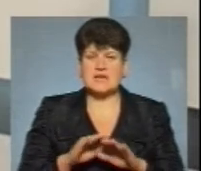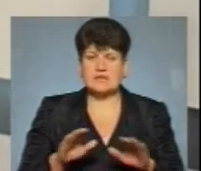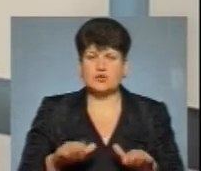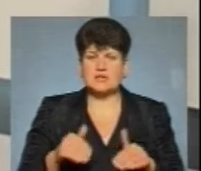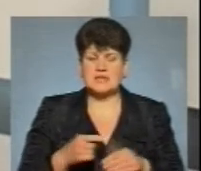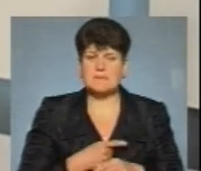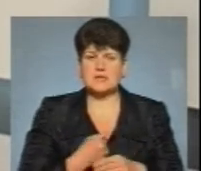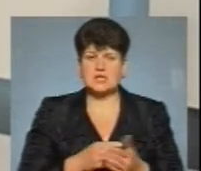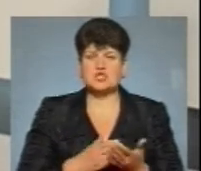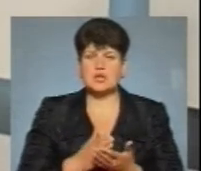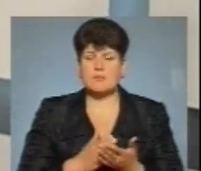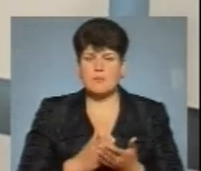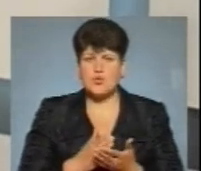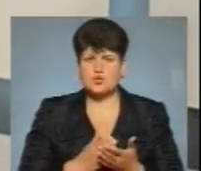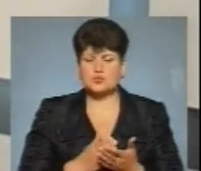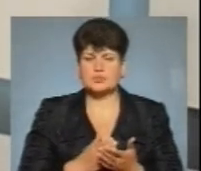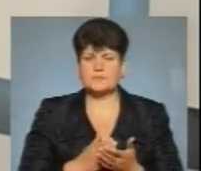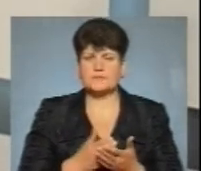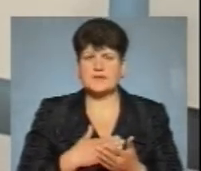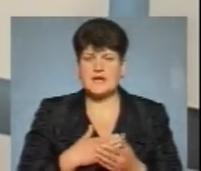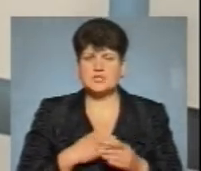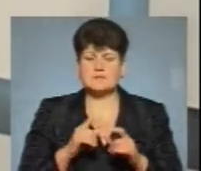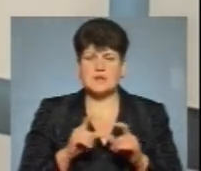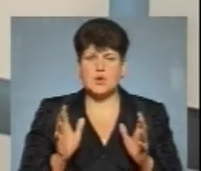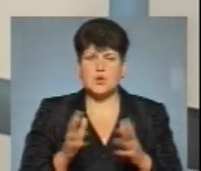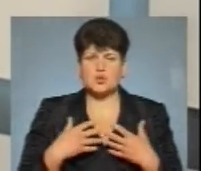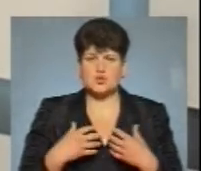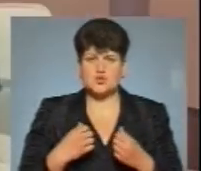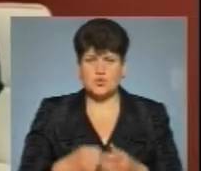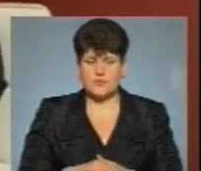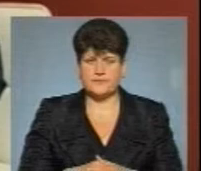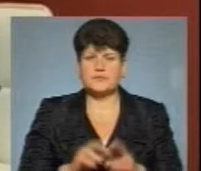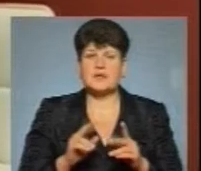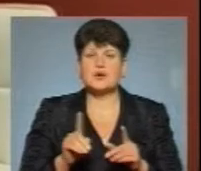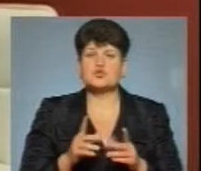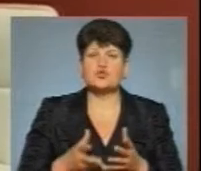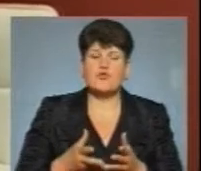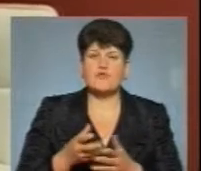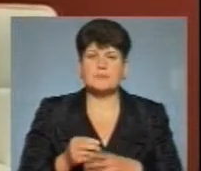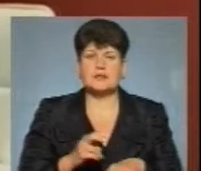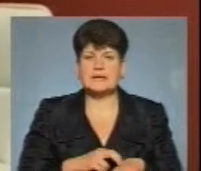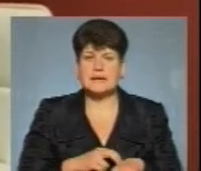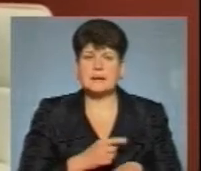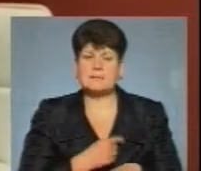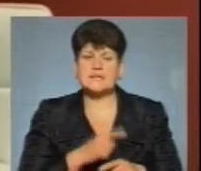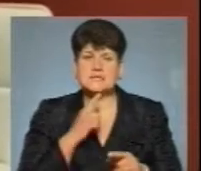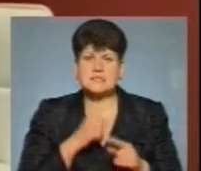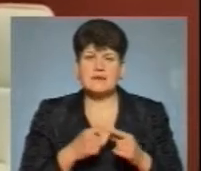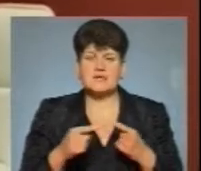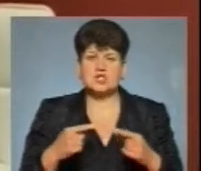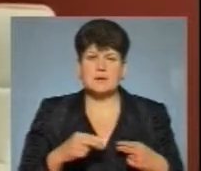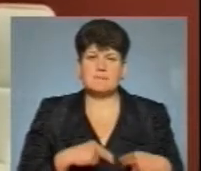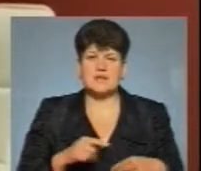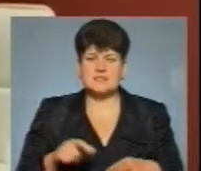саме якраз нашим закладам охорони здоров'я. Як щодо виплат лікарів, медсестер, інших працівників, які все